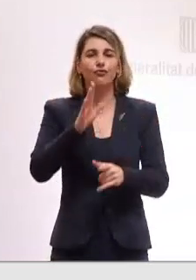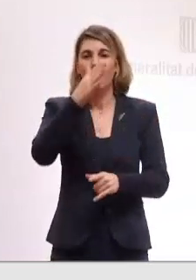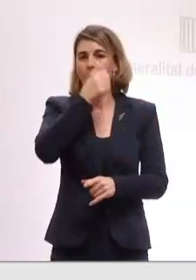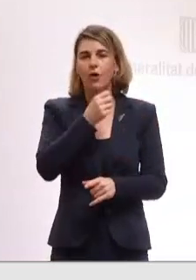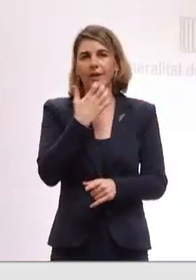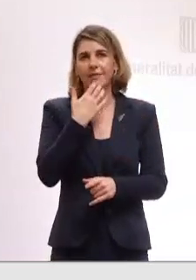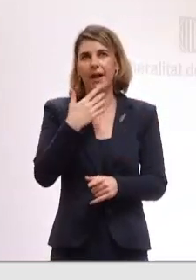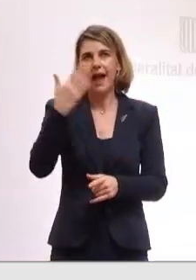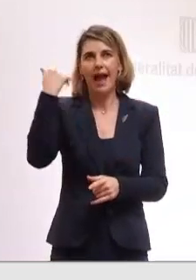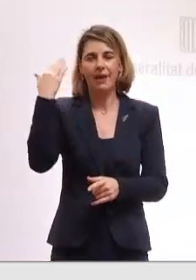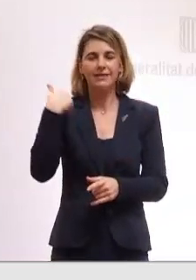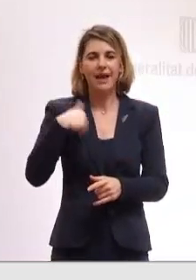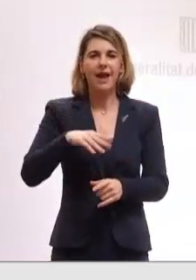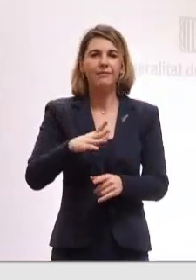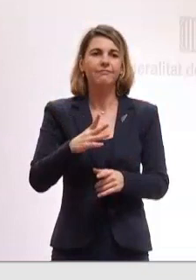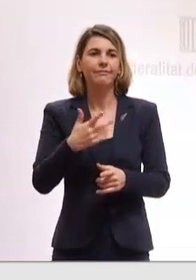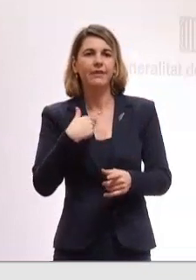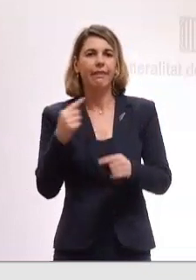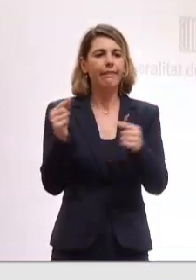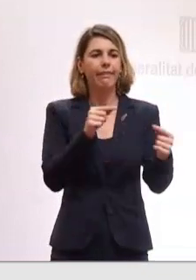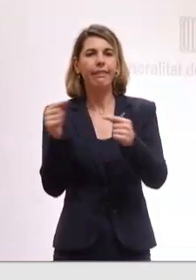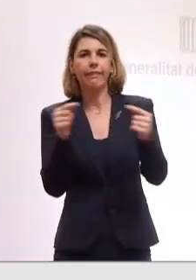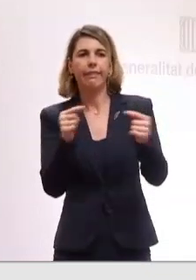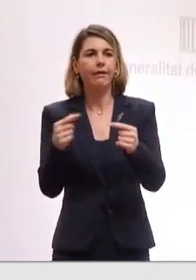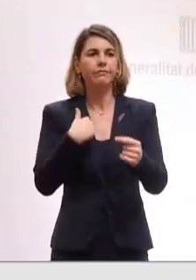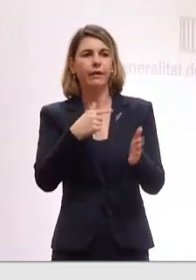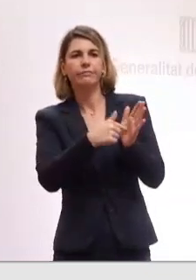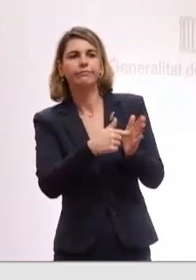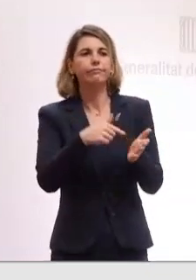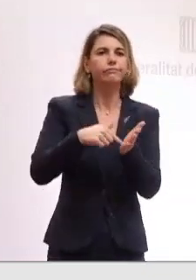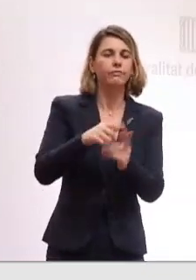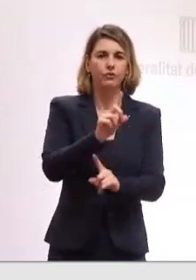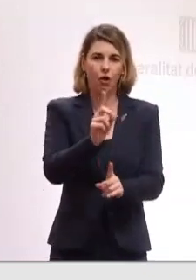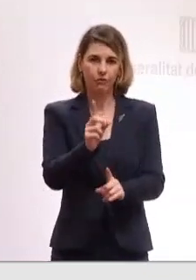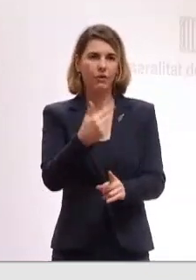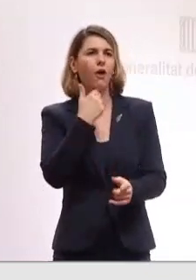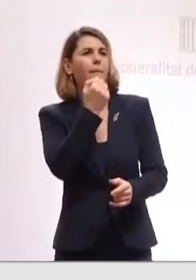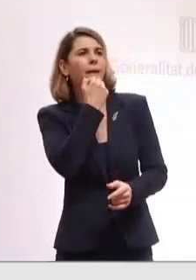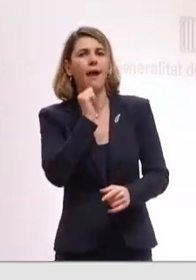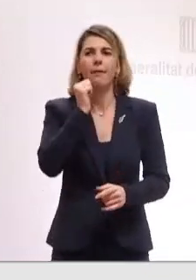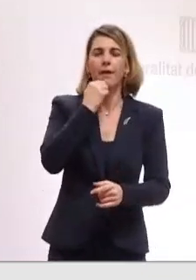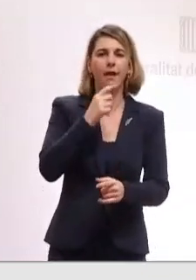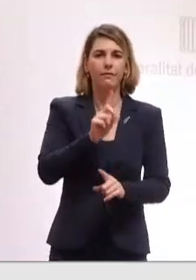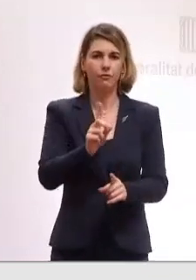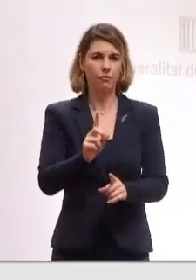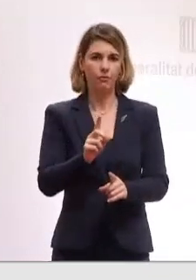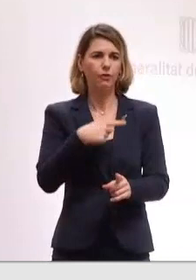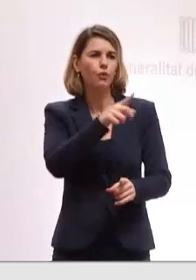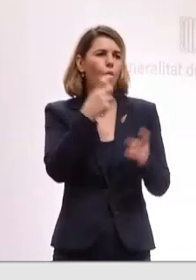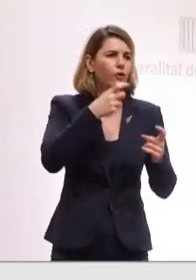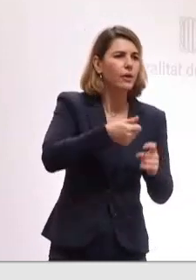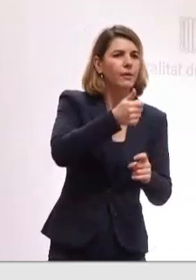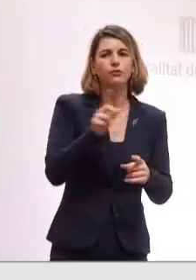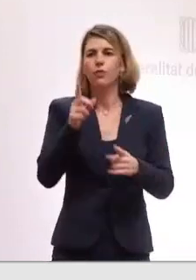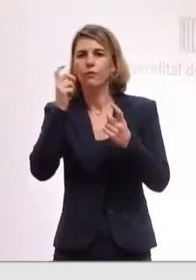passat, en un intercanvi de retrets i reivindicacions en què cadascú reclama a l'altra part que hi posi més esforç i,